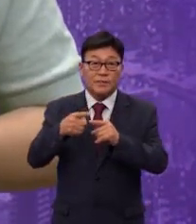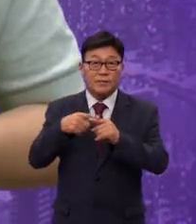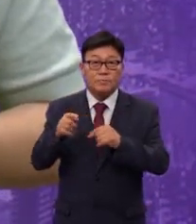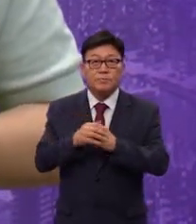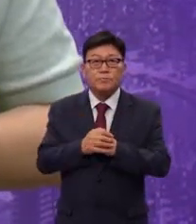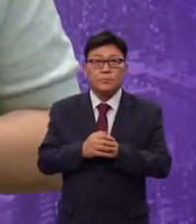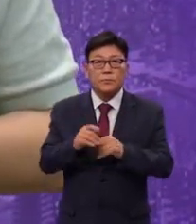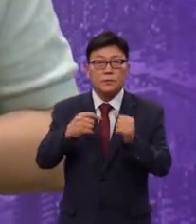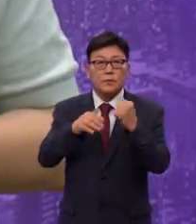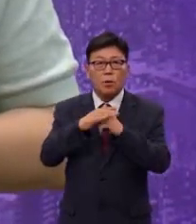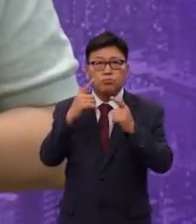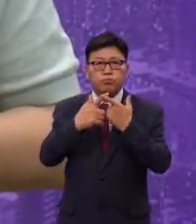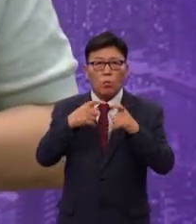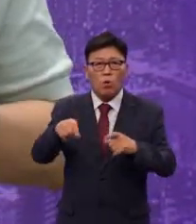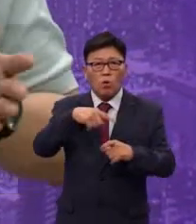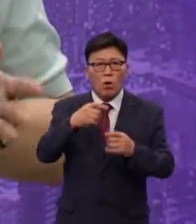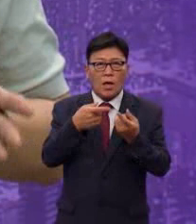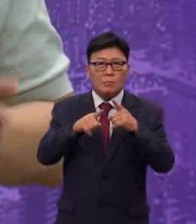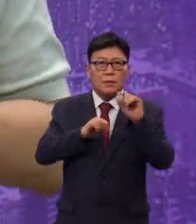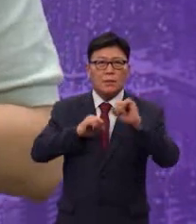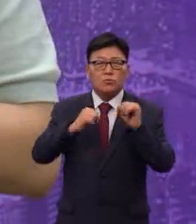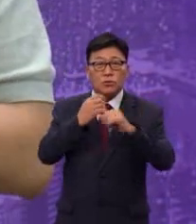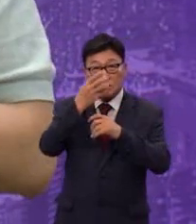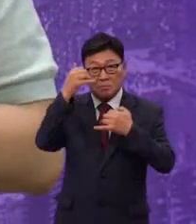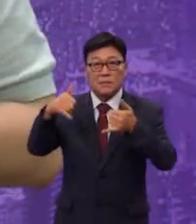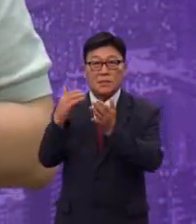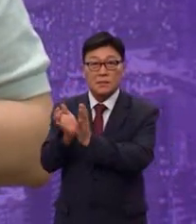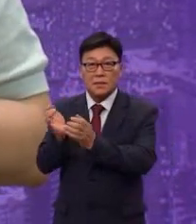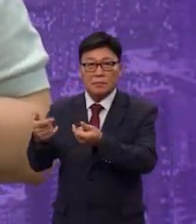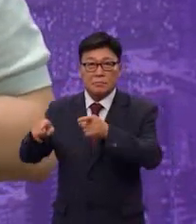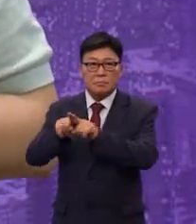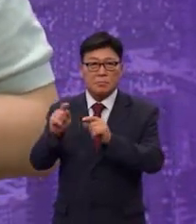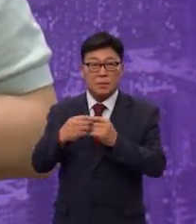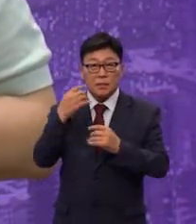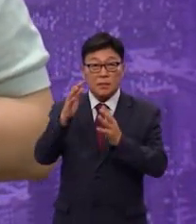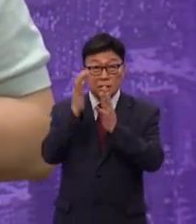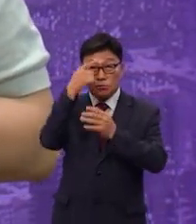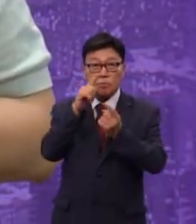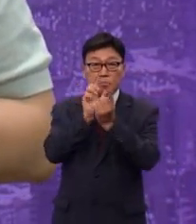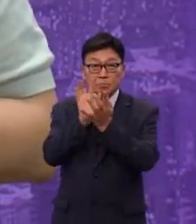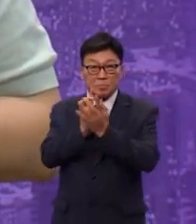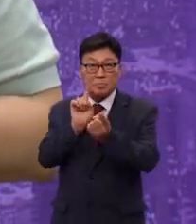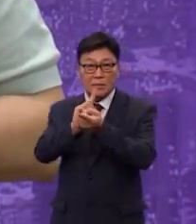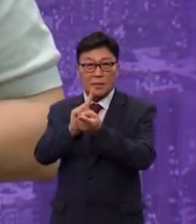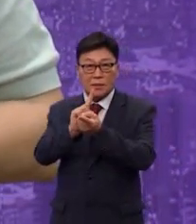했습니다. 그래서 부산에 있는 함께 활동하고 있는 청년단체들과 함께 그 오프라인 살롱을 기획을